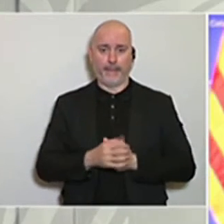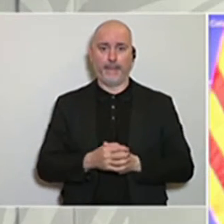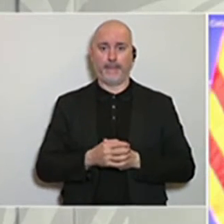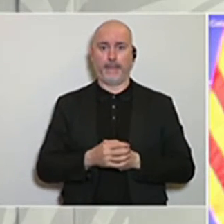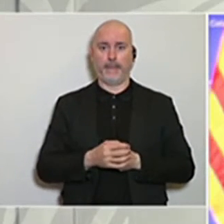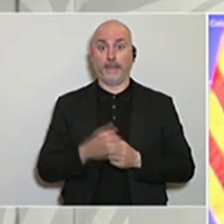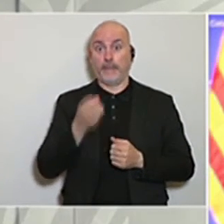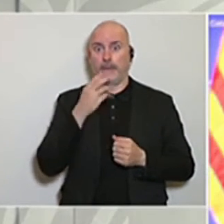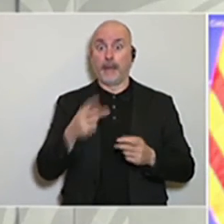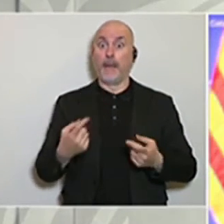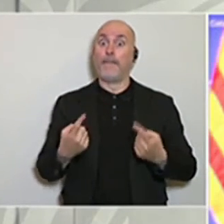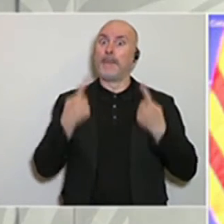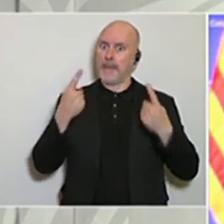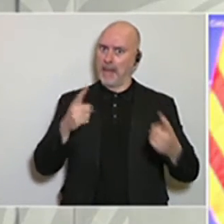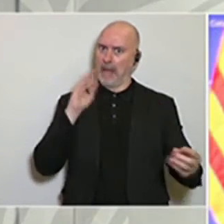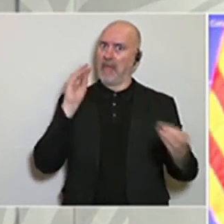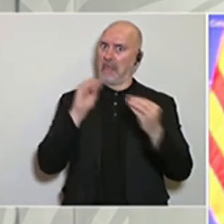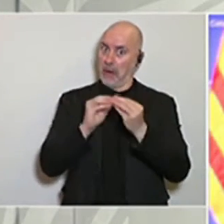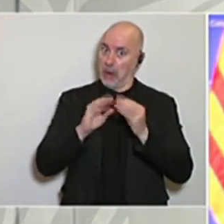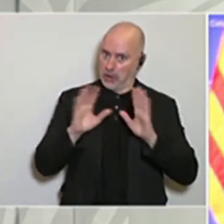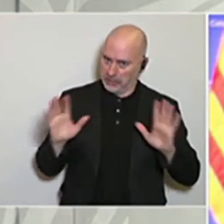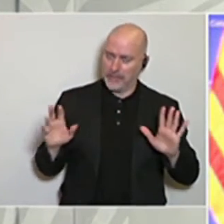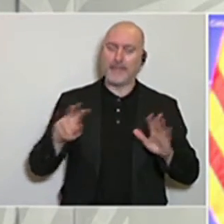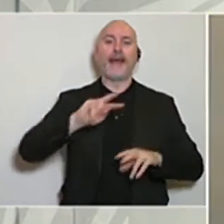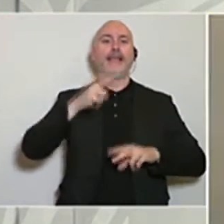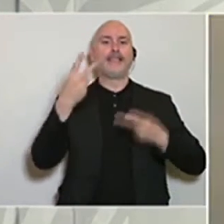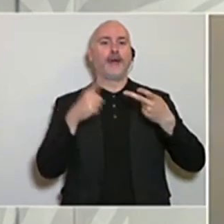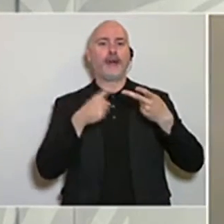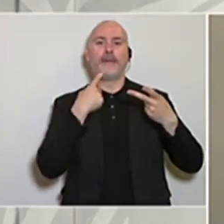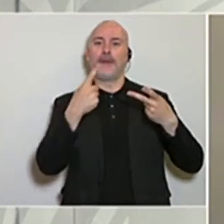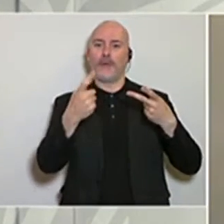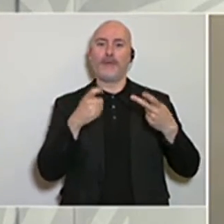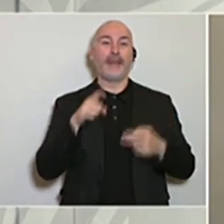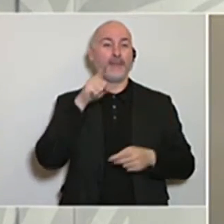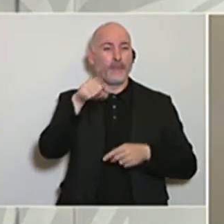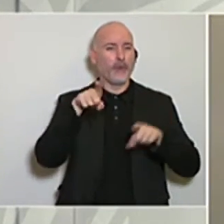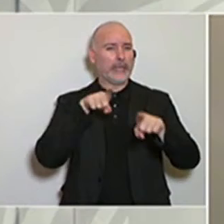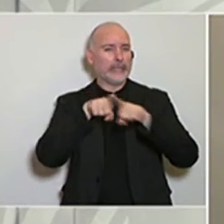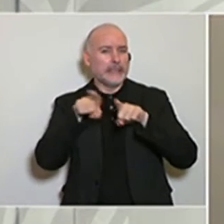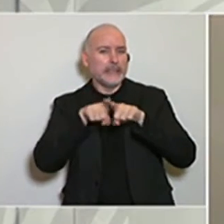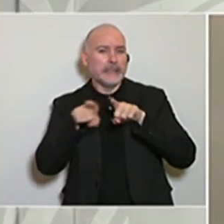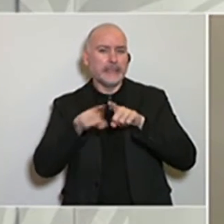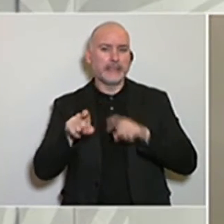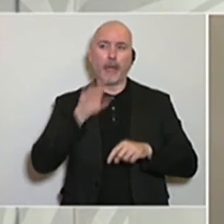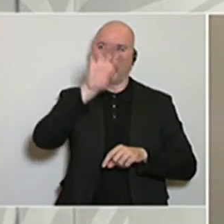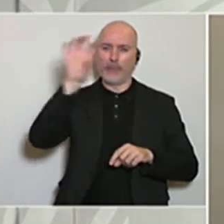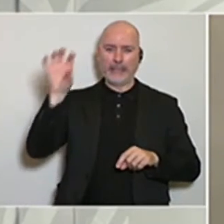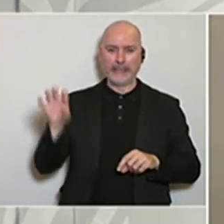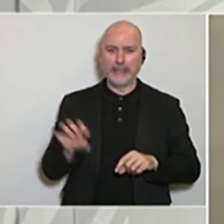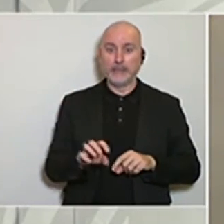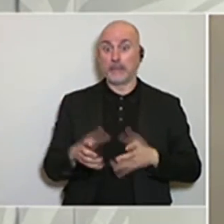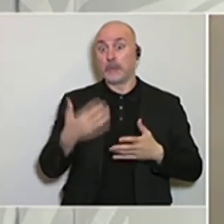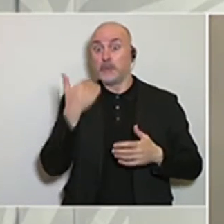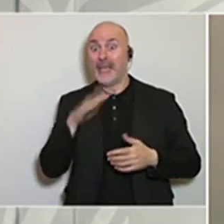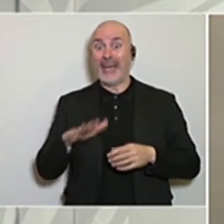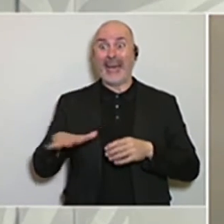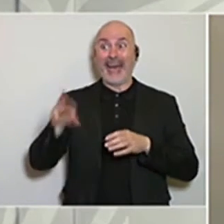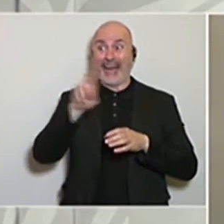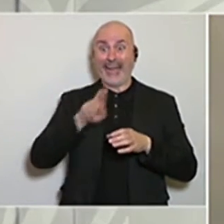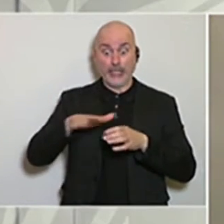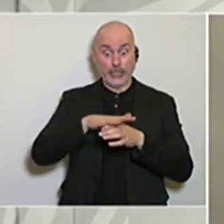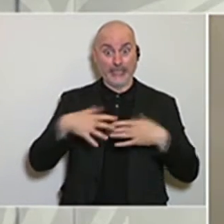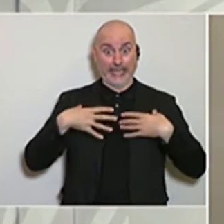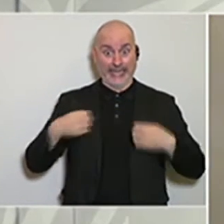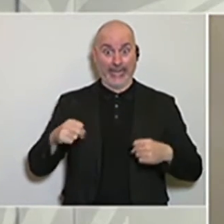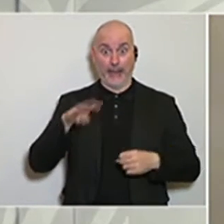és la primera vegada que vostè i jo estem d'acord. Deixi'm fer-li una segona pregunta. Vostès van criticar molt les províncies, però al cap i a la fi no sé si amb les regions sanitàries de